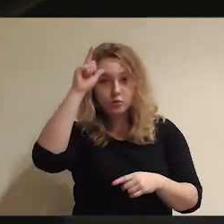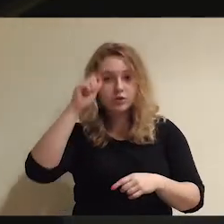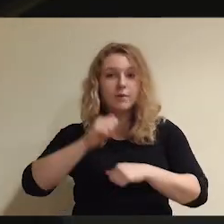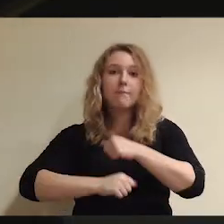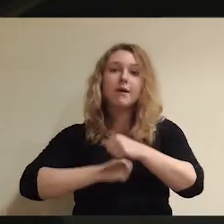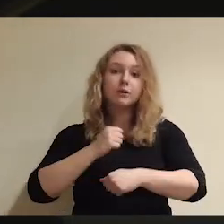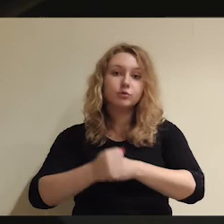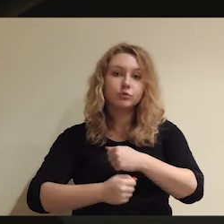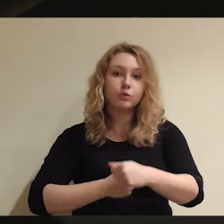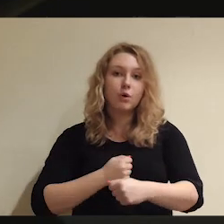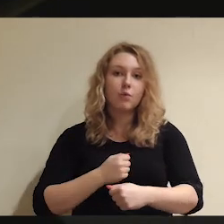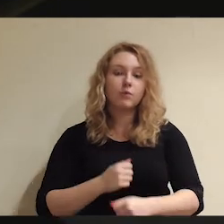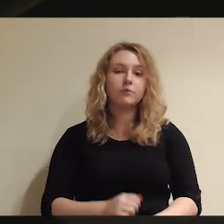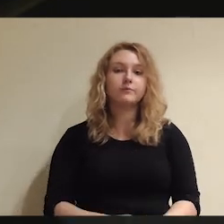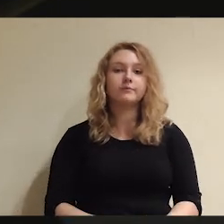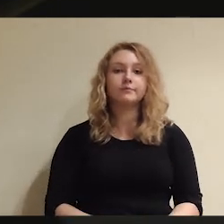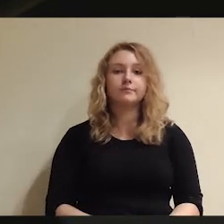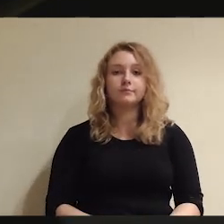ludzie pracują.